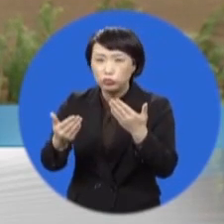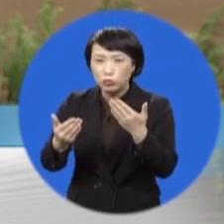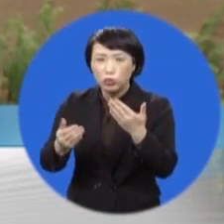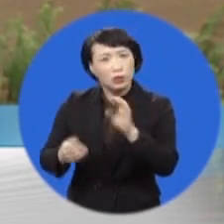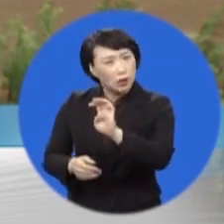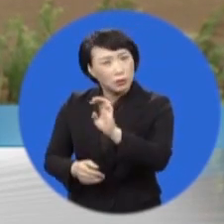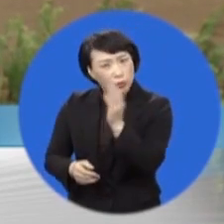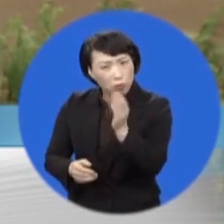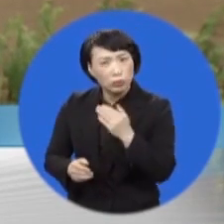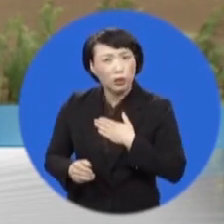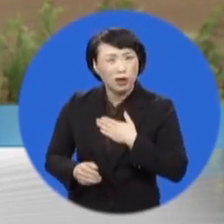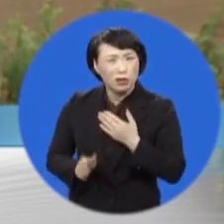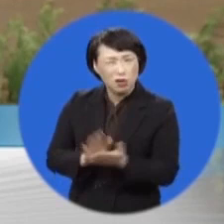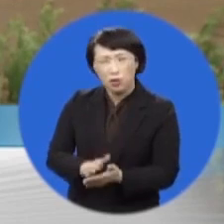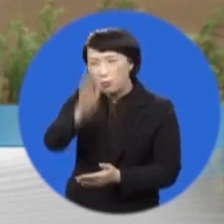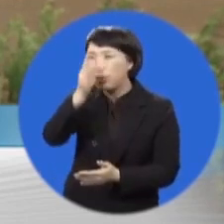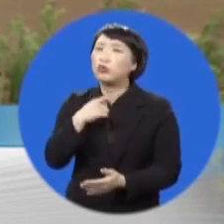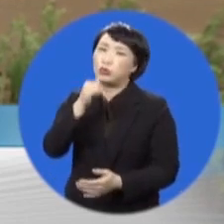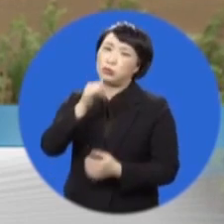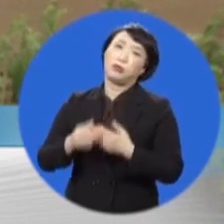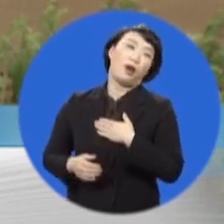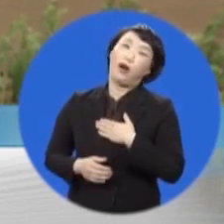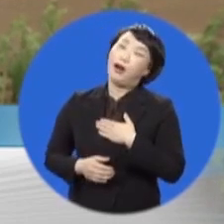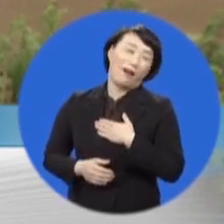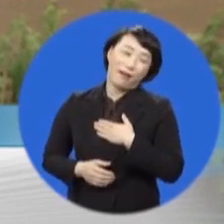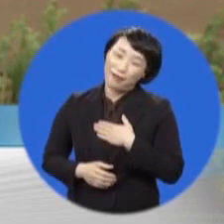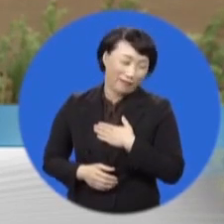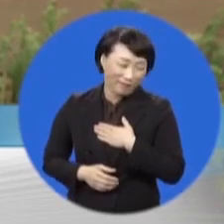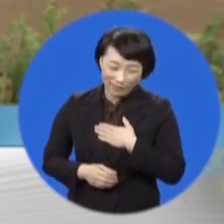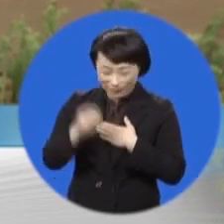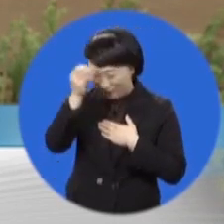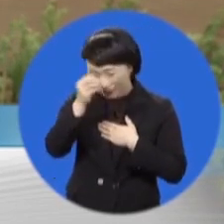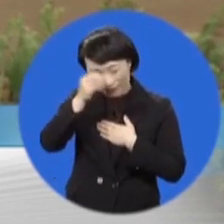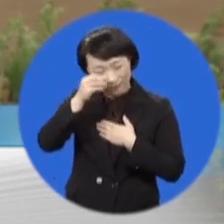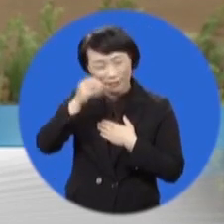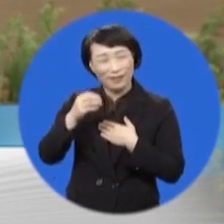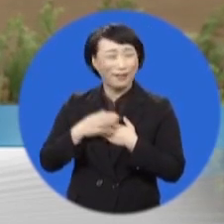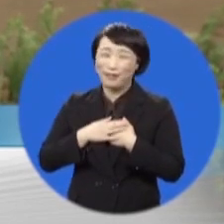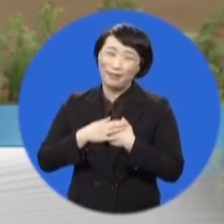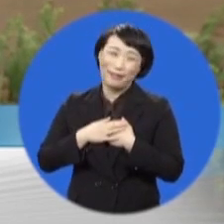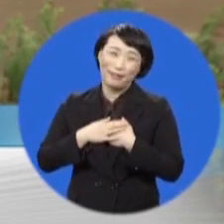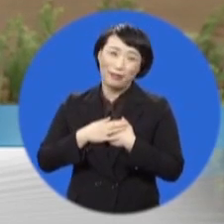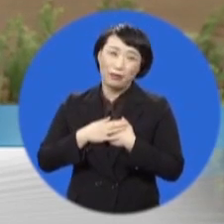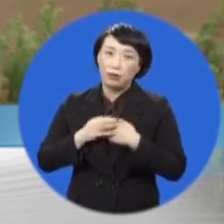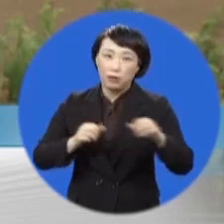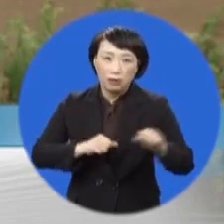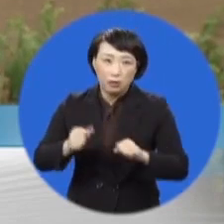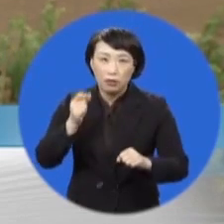40부 쯤 당 하니까요 몸이 예 아 이렇게 마음대로 못 보고